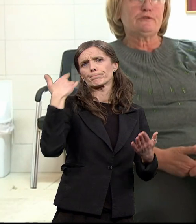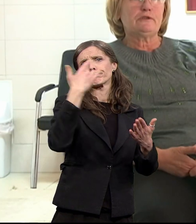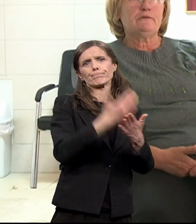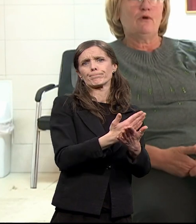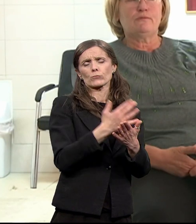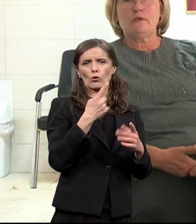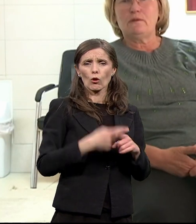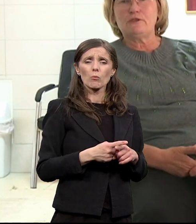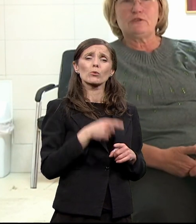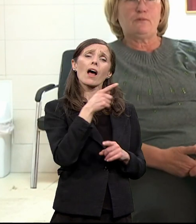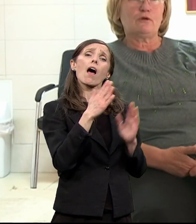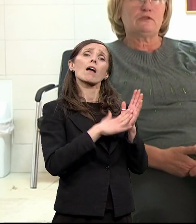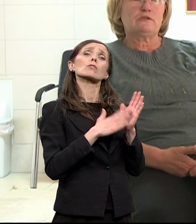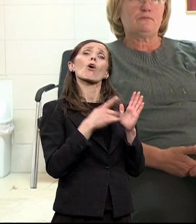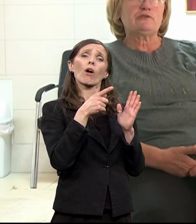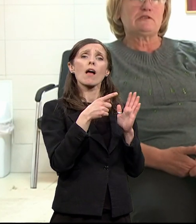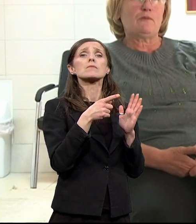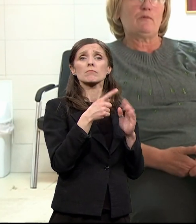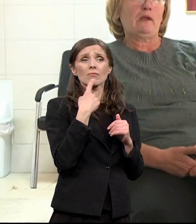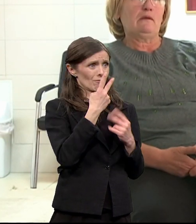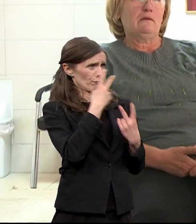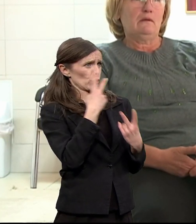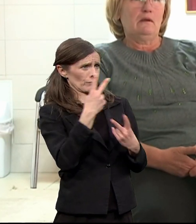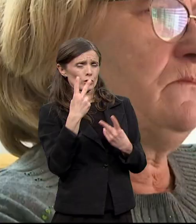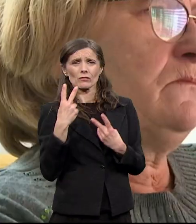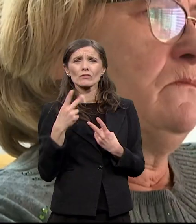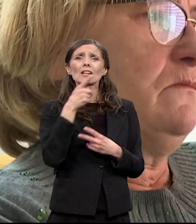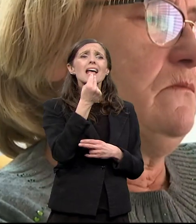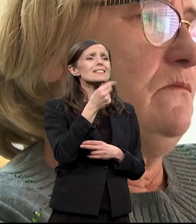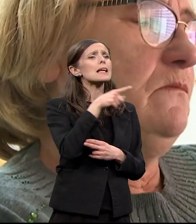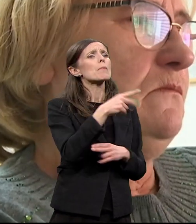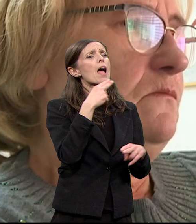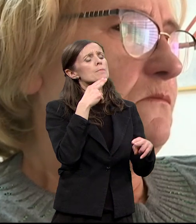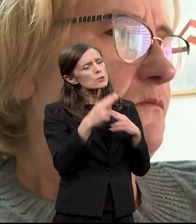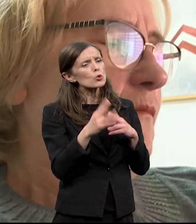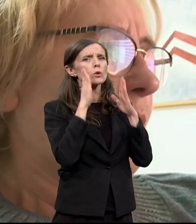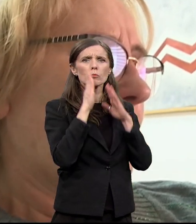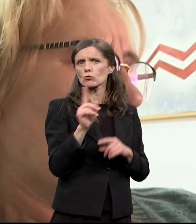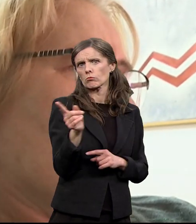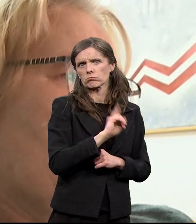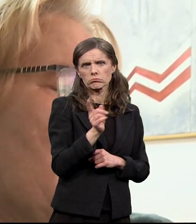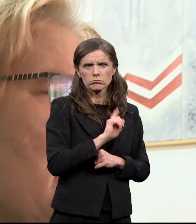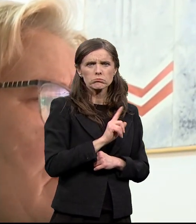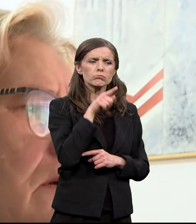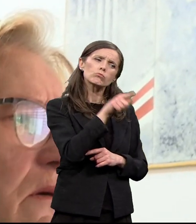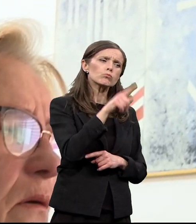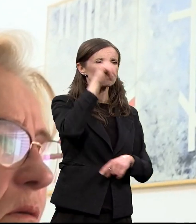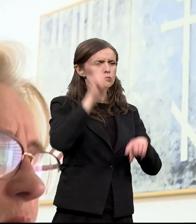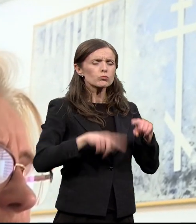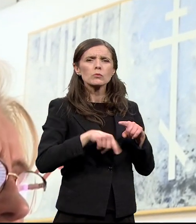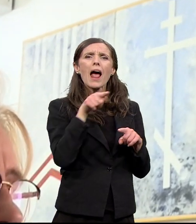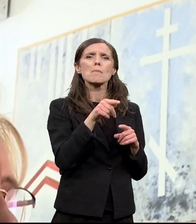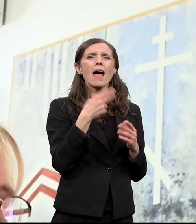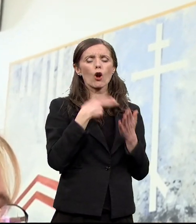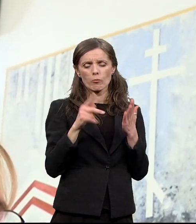Činjenice pokazuju da je Srbima na Kosovu i Metohiji uskraćeno pravo na pravično suđenje, da se oni proganjaju i terete po tajnim